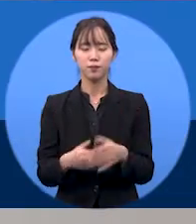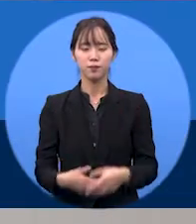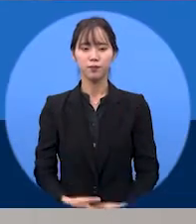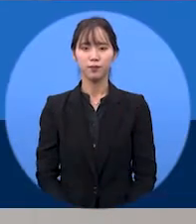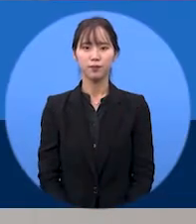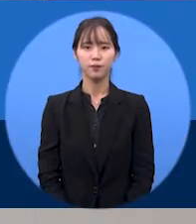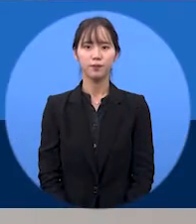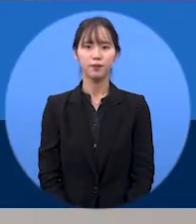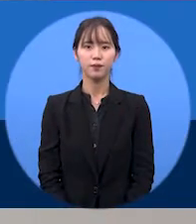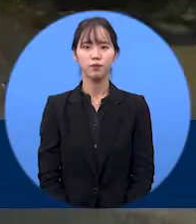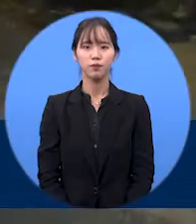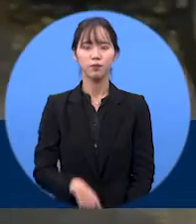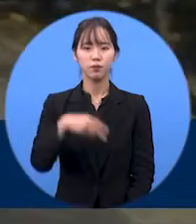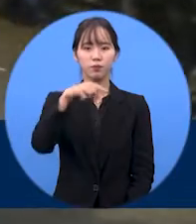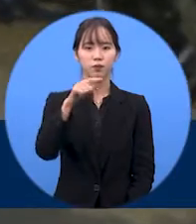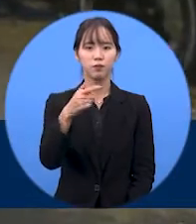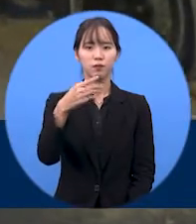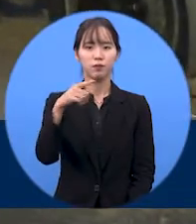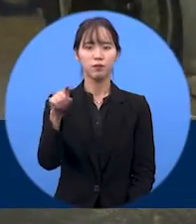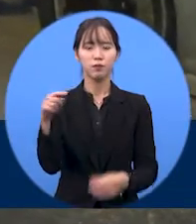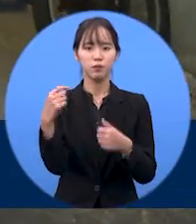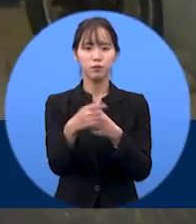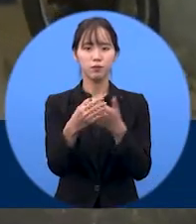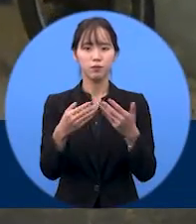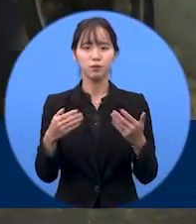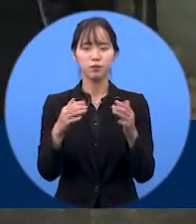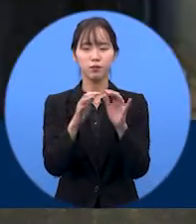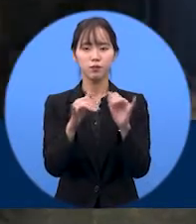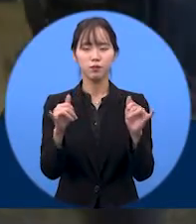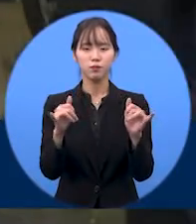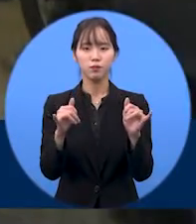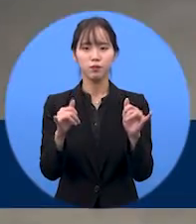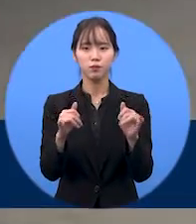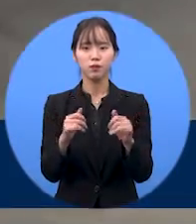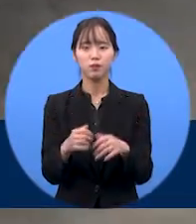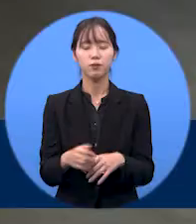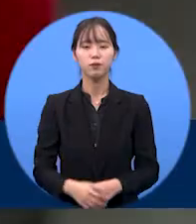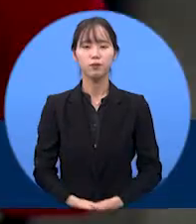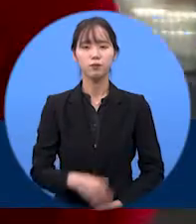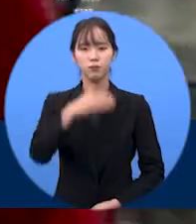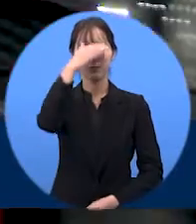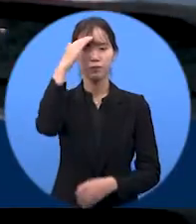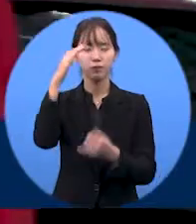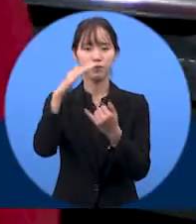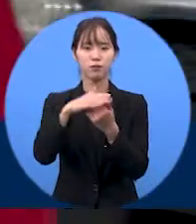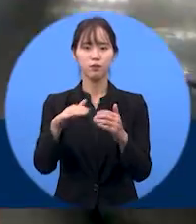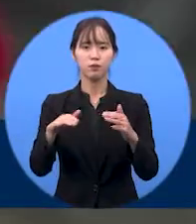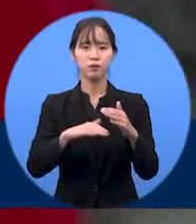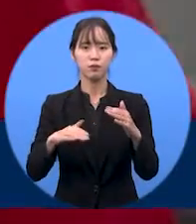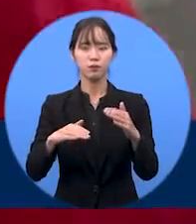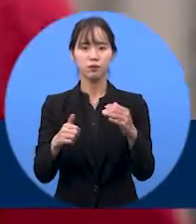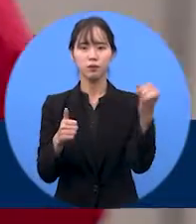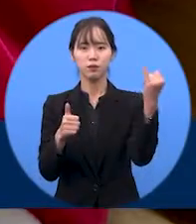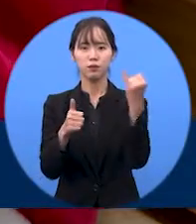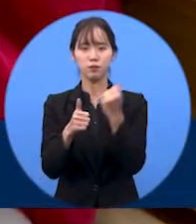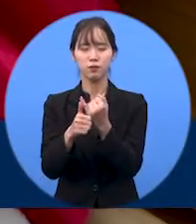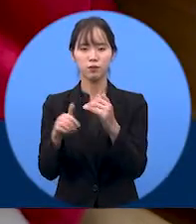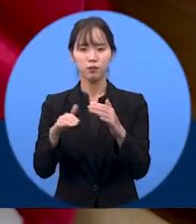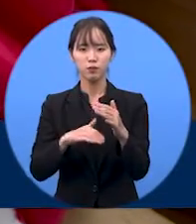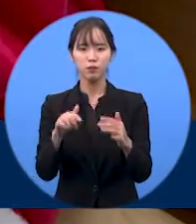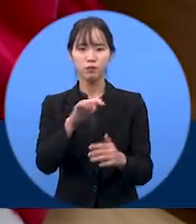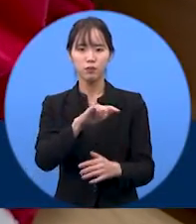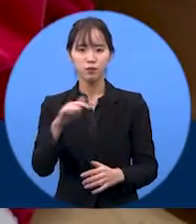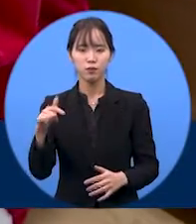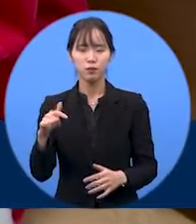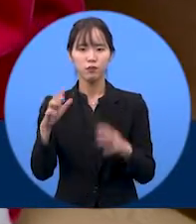발대식이 열렸습니다. 산타 교육을 마친 자원봉사자들은 소년소녀가정, 다문화가정,